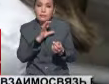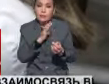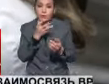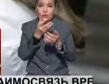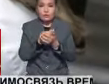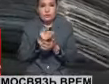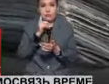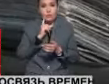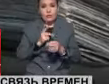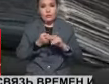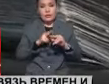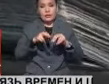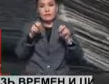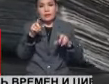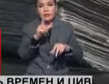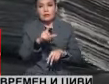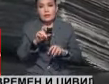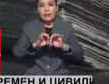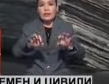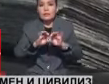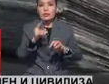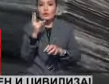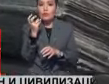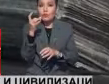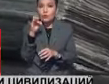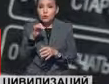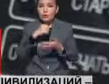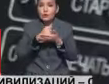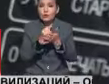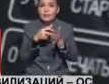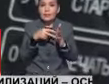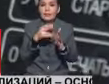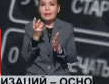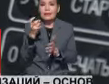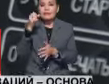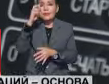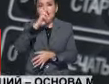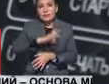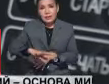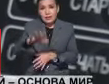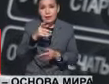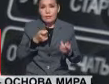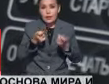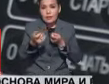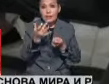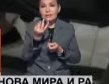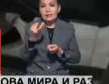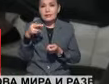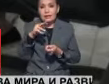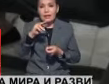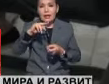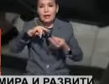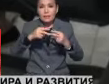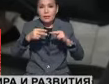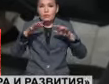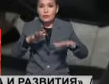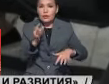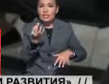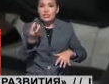выгоды. Специалисты поспешили объяснить, что курс устанавливает только Нацбанк страны. По словам руководителя Ассоциации обменных пунктов